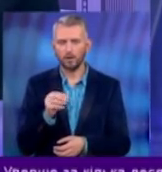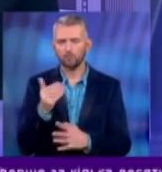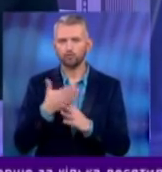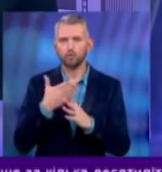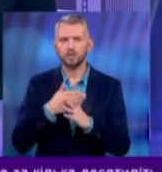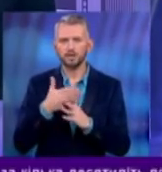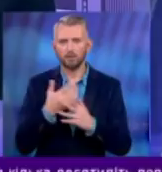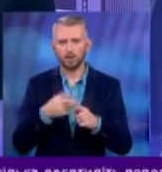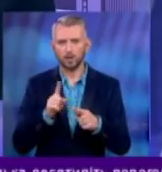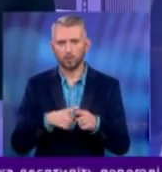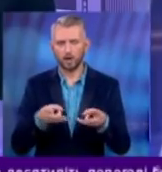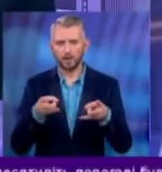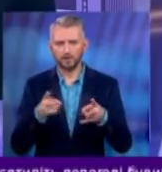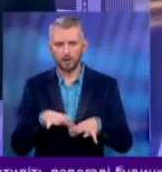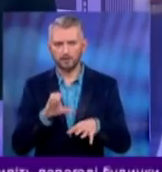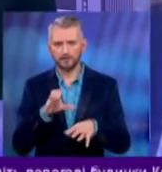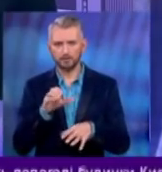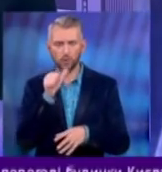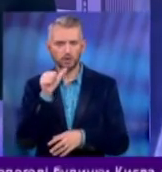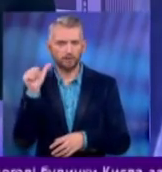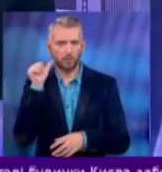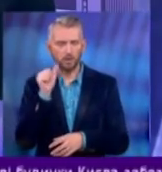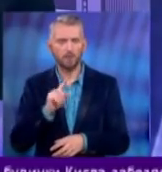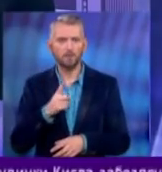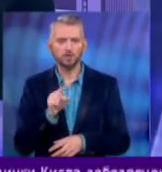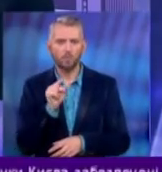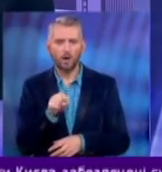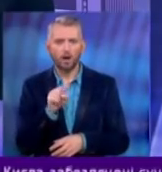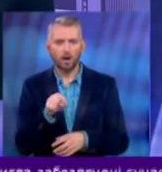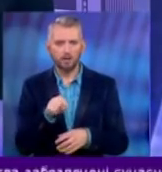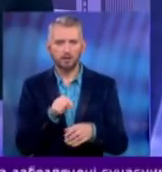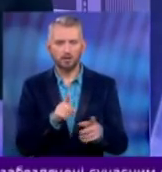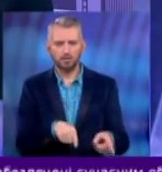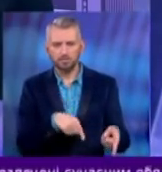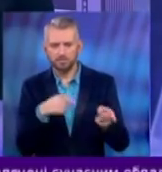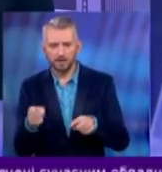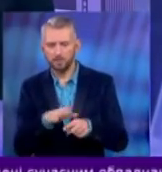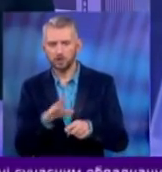субсидиям, которые остались с прошлого года, почему они не перешли на